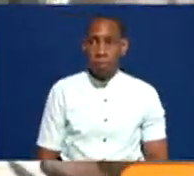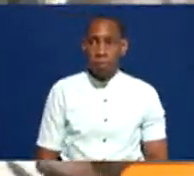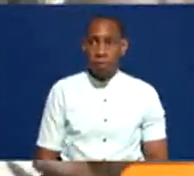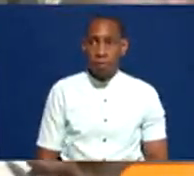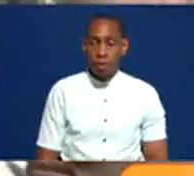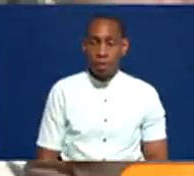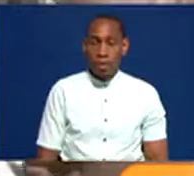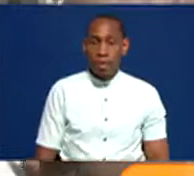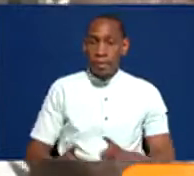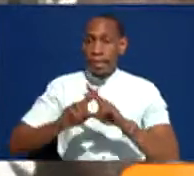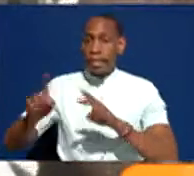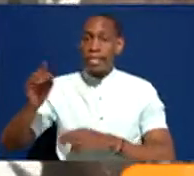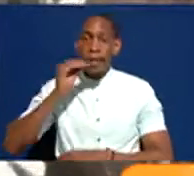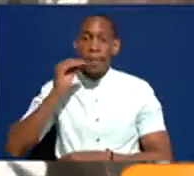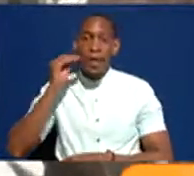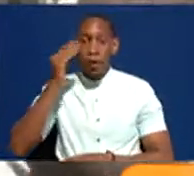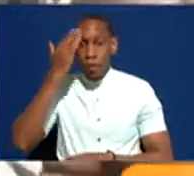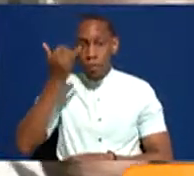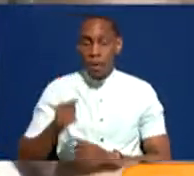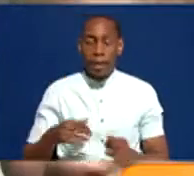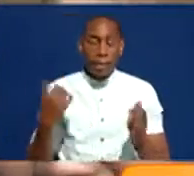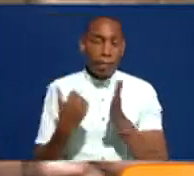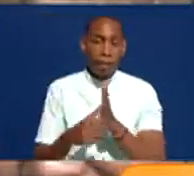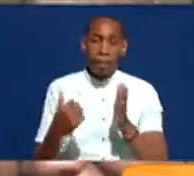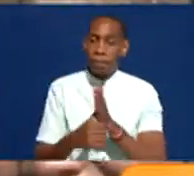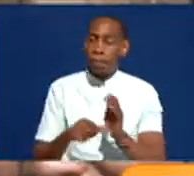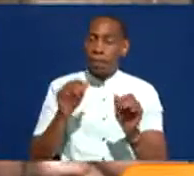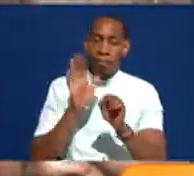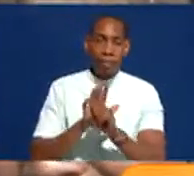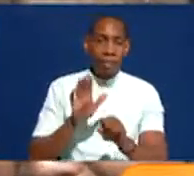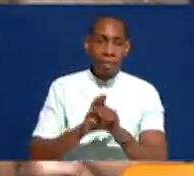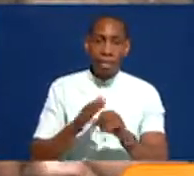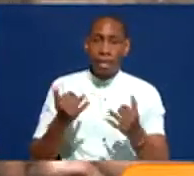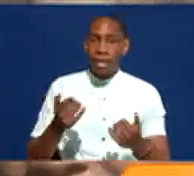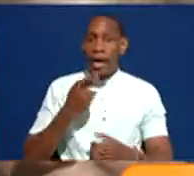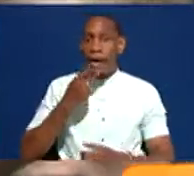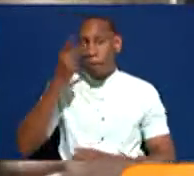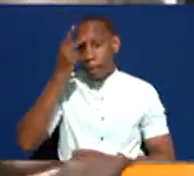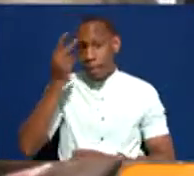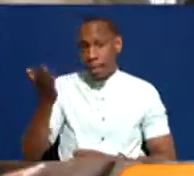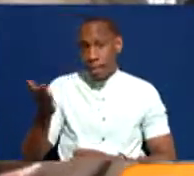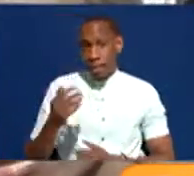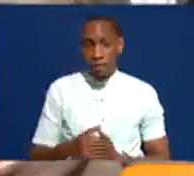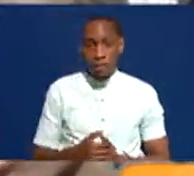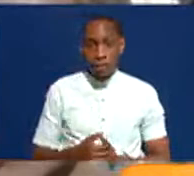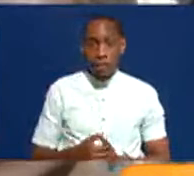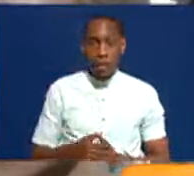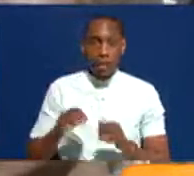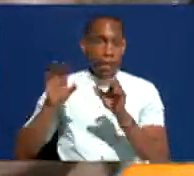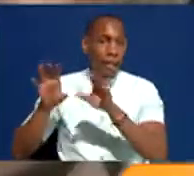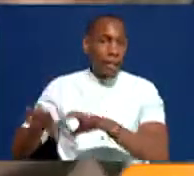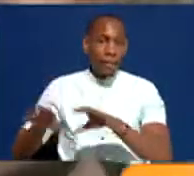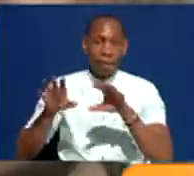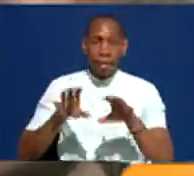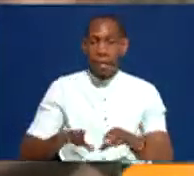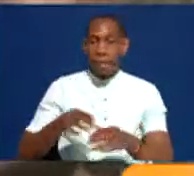tutaka nyumbani ni macheda mingi mingi. Unapata mzazi anasunguka na jaso,